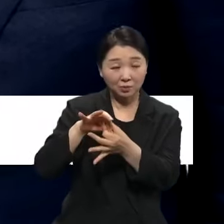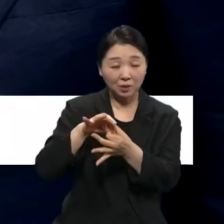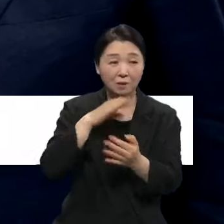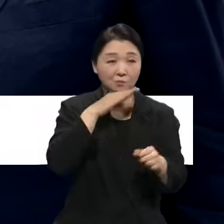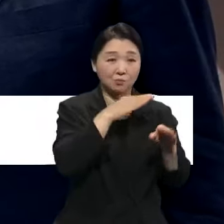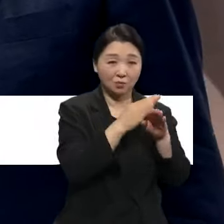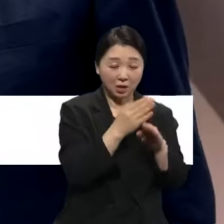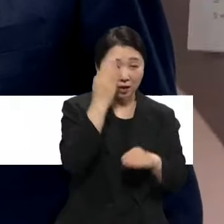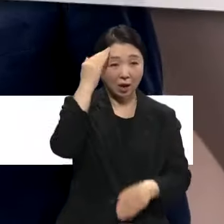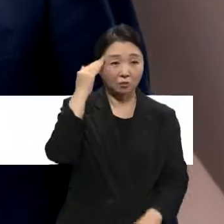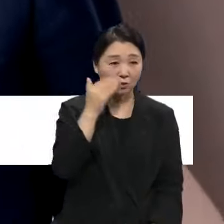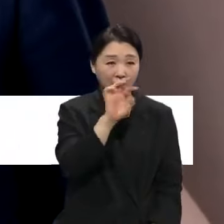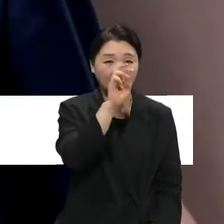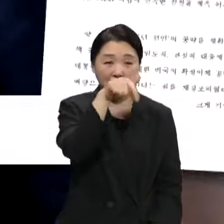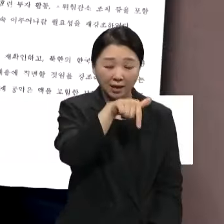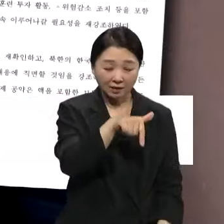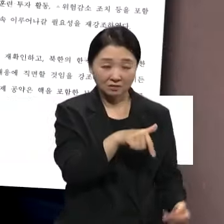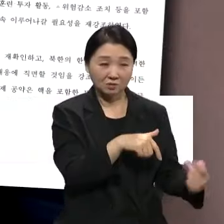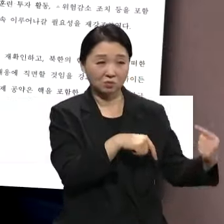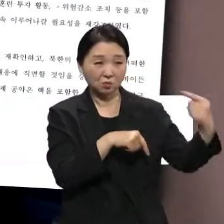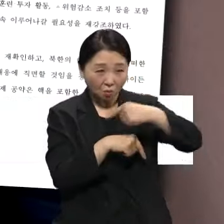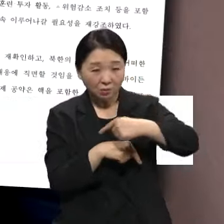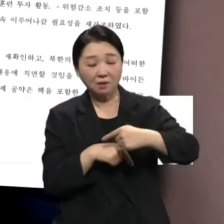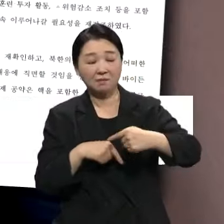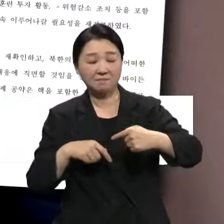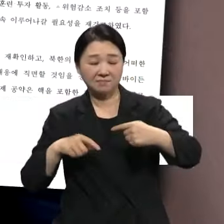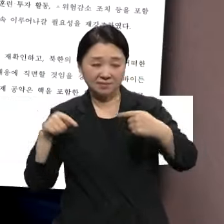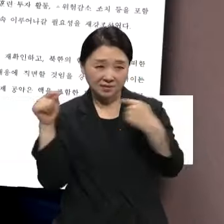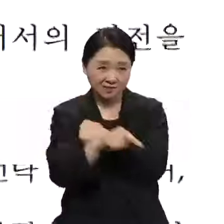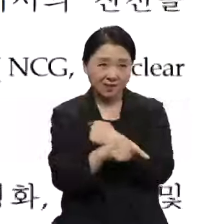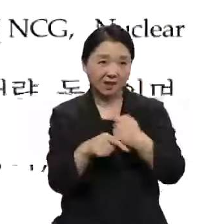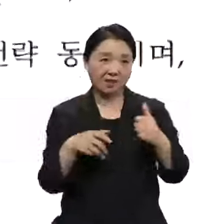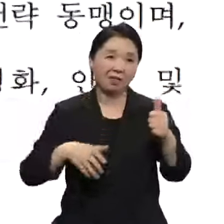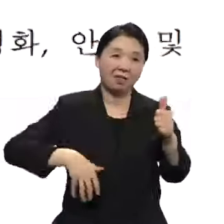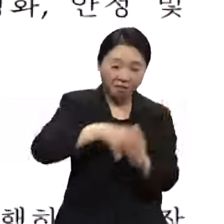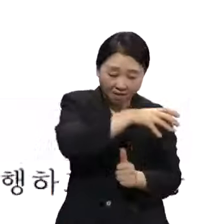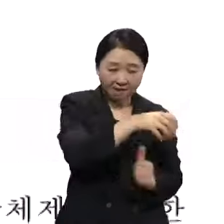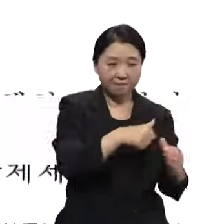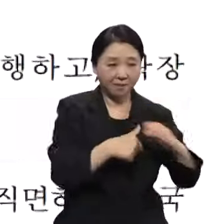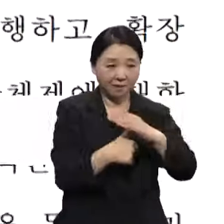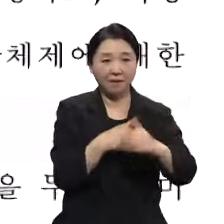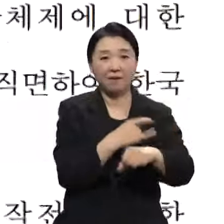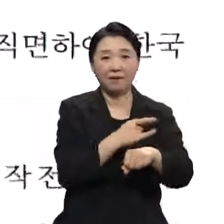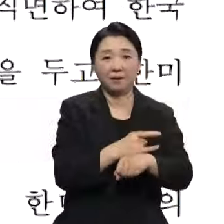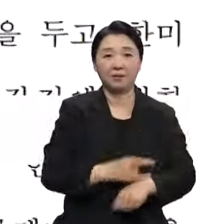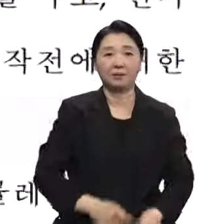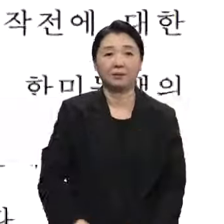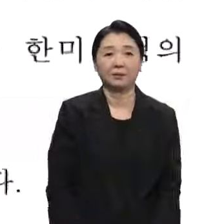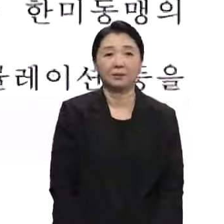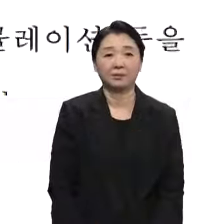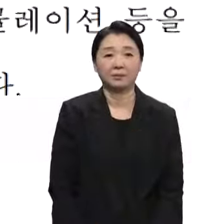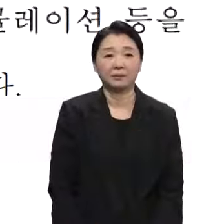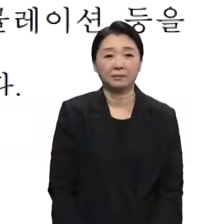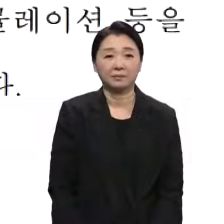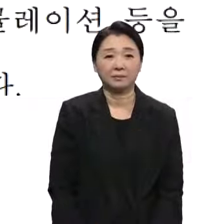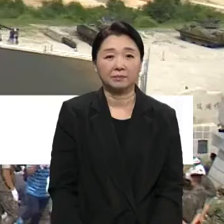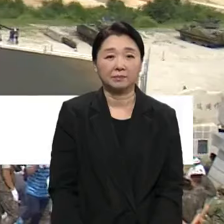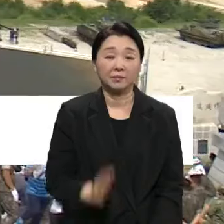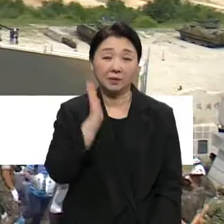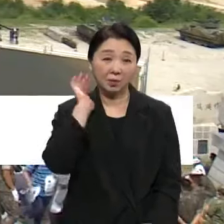어떠한 핵 공격도 즉각적 압도적 결정적 대응에 직면할 것이라고 확인했습니다